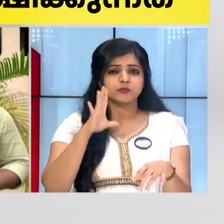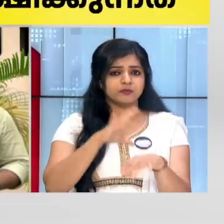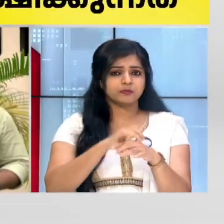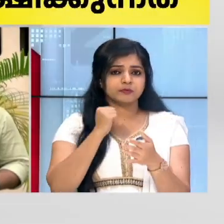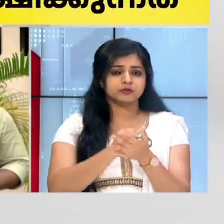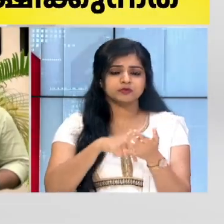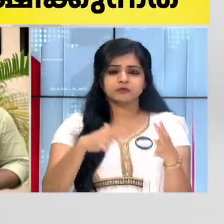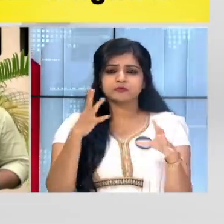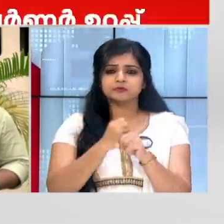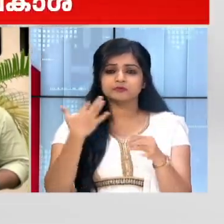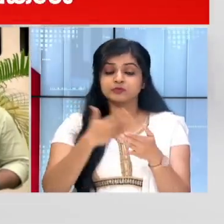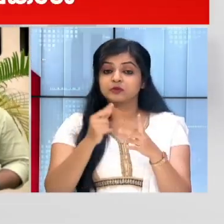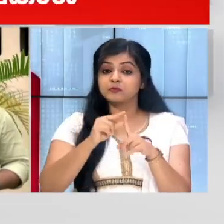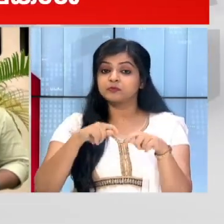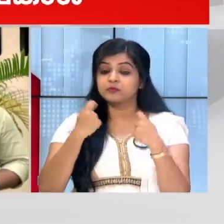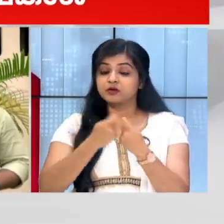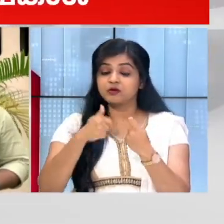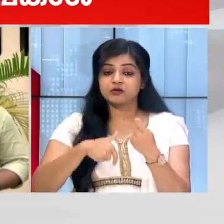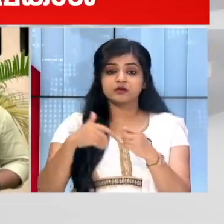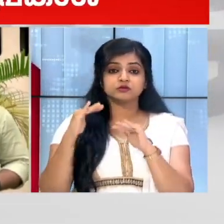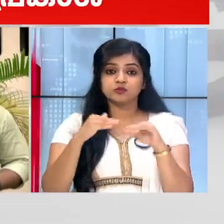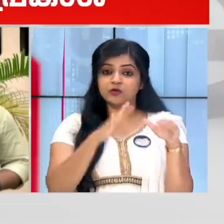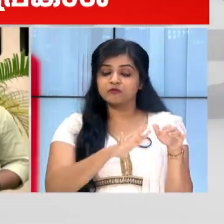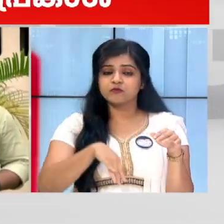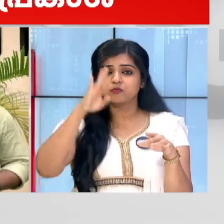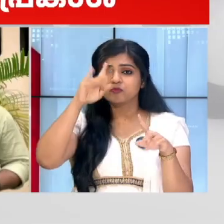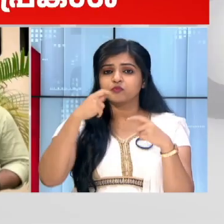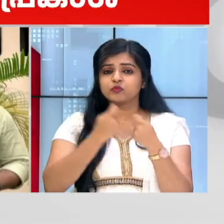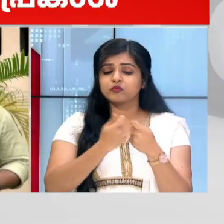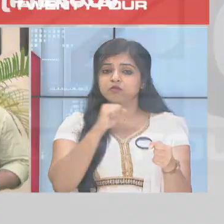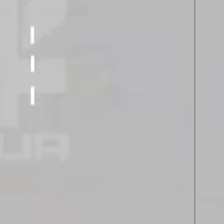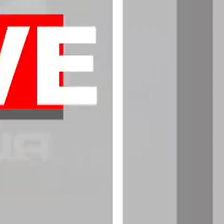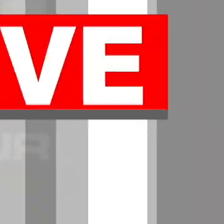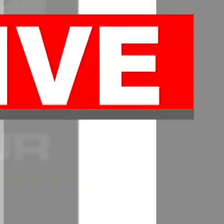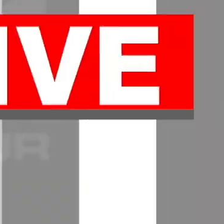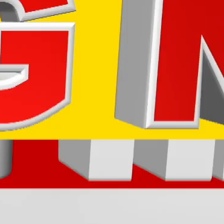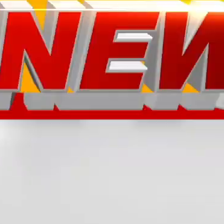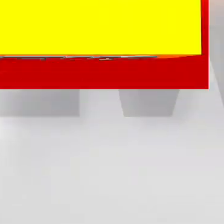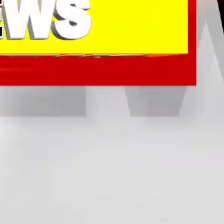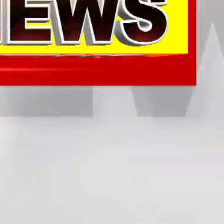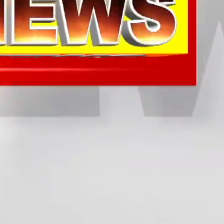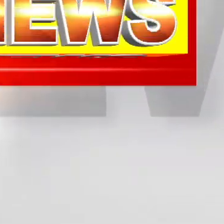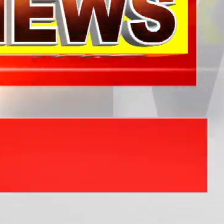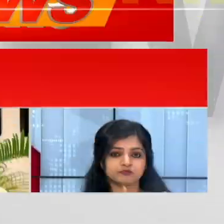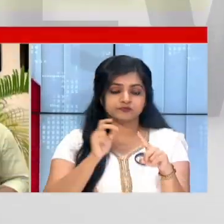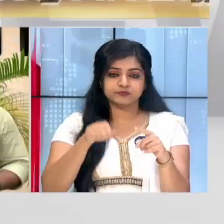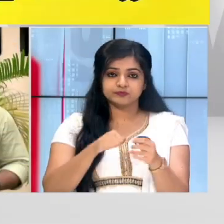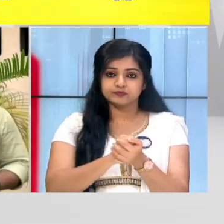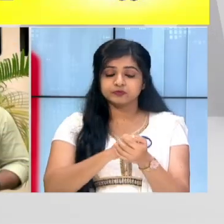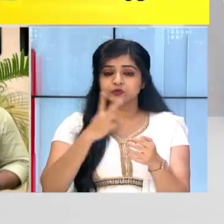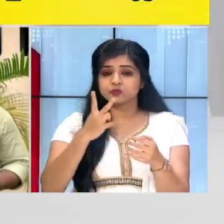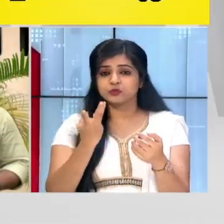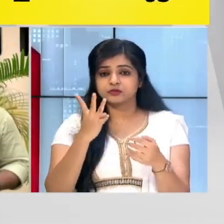പറയുന്നുണ്ട്. പാർട്ടി സംരക്ഷണം നൽകുമ്പോൾ പോലീസിന് ഏതറ്റവരെ പോകാൻ സാധിക്കും എന്നുള്ളതിൽ തനിക്ക് സംശയമുണ്ട് എന്നും പിതാവ് പറയുന്നുണ്ട്. 2-3 ദിവസത്തിനുള്ളിൽ മുഴുവൻ